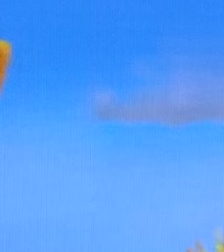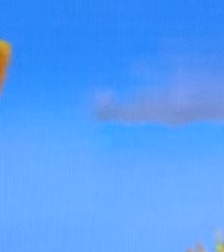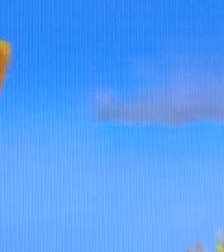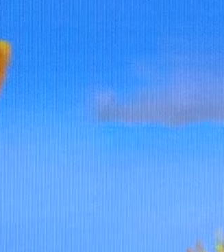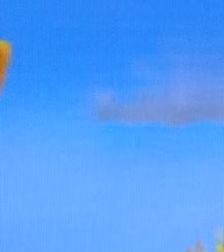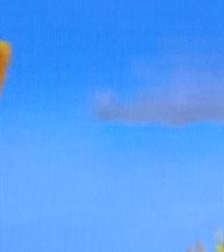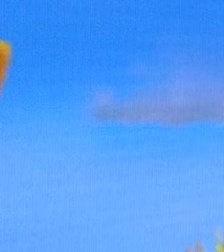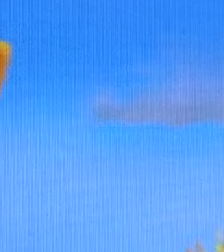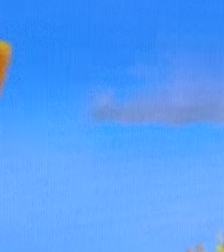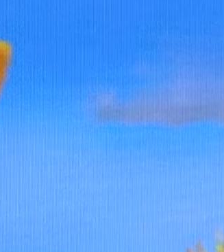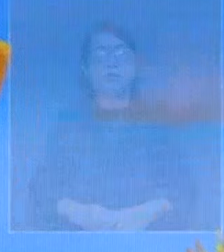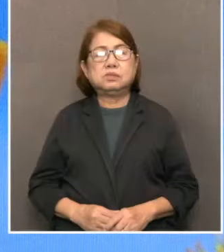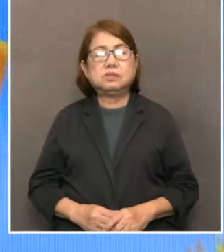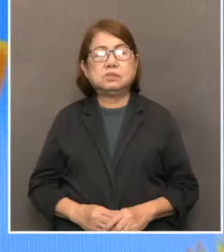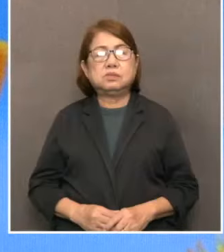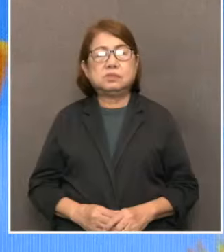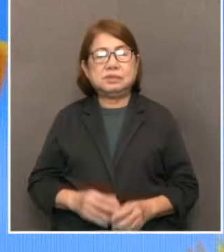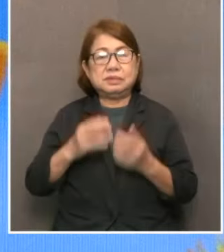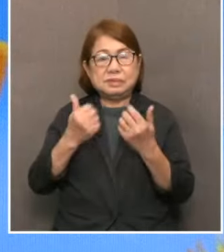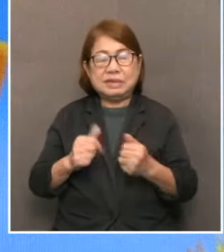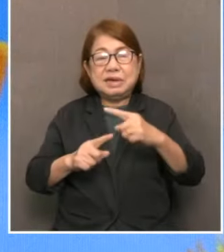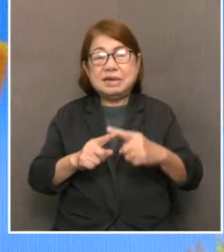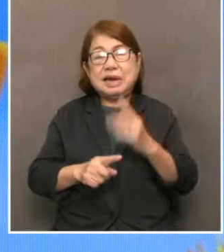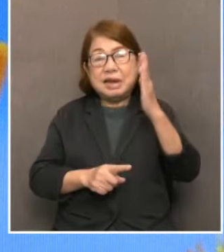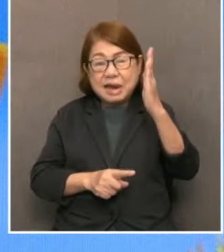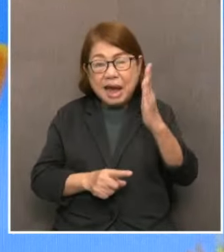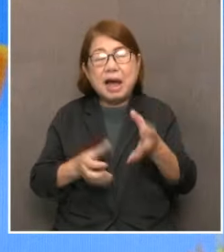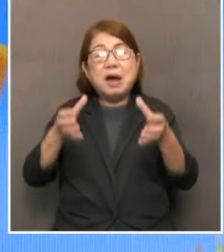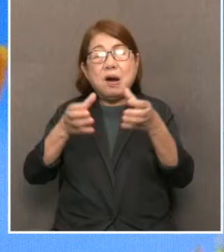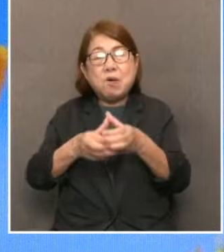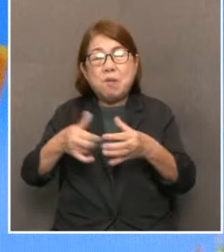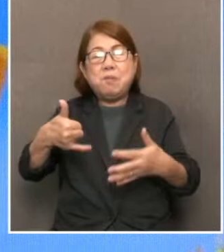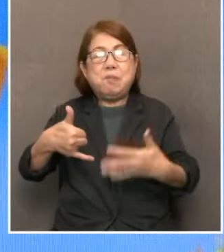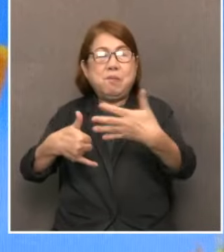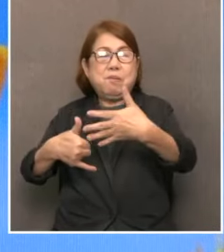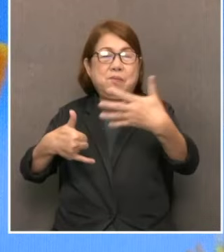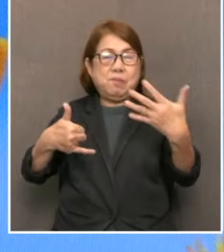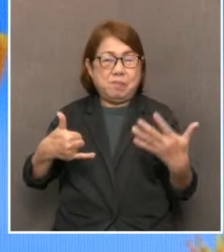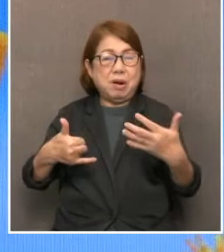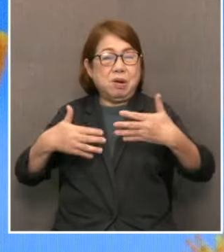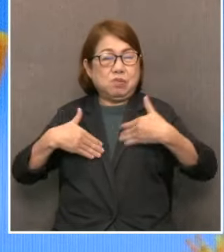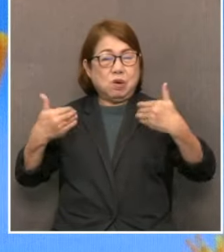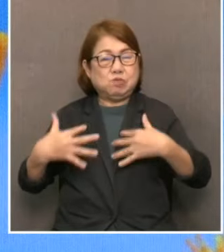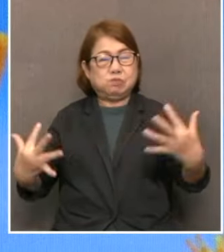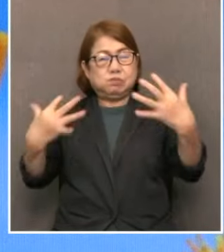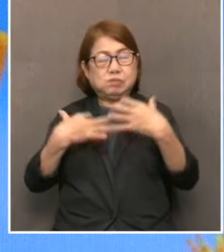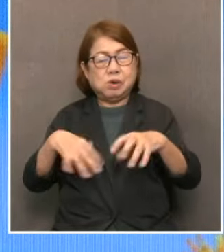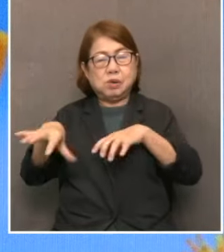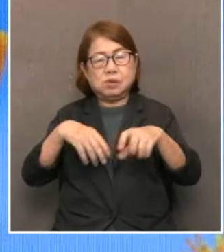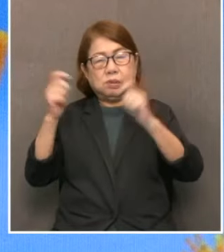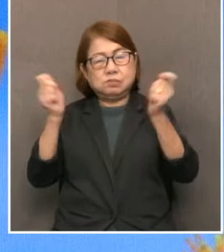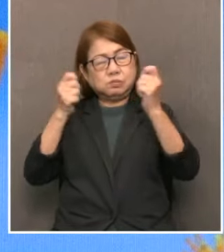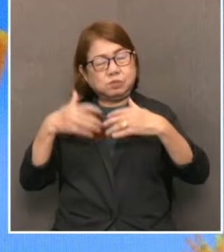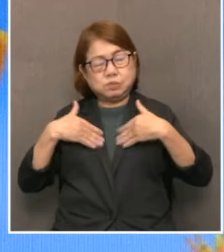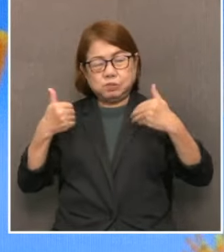พิวัฒน์ค่ะจับมือร่วมกับบางกอกไยนะคะในการที่จะเฉลิมฉลองกันอย่างยิ่งใหญ่มากๆนะคะกิจกรรมในงานมีเยอะมากเลยแล้วก็มีการสร้างความ